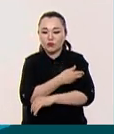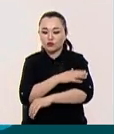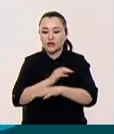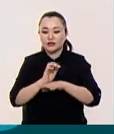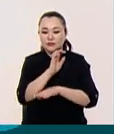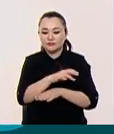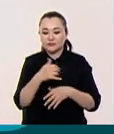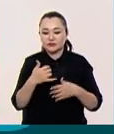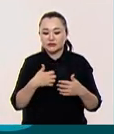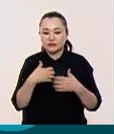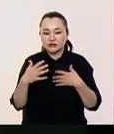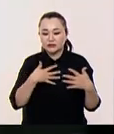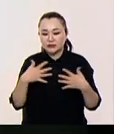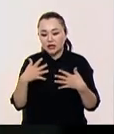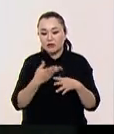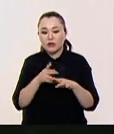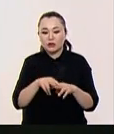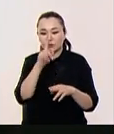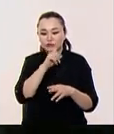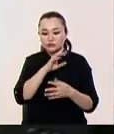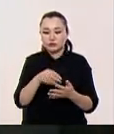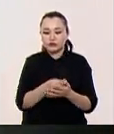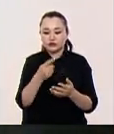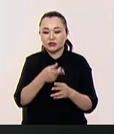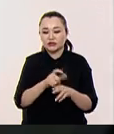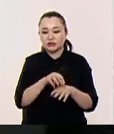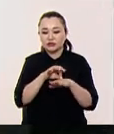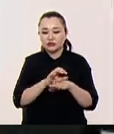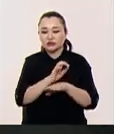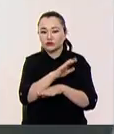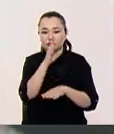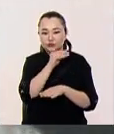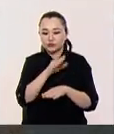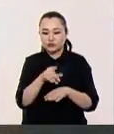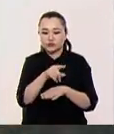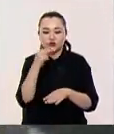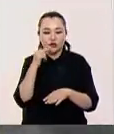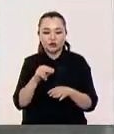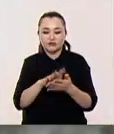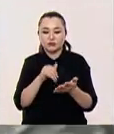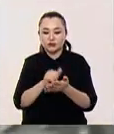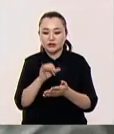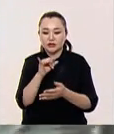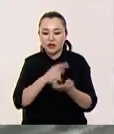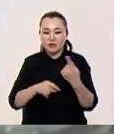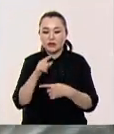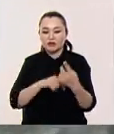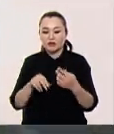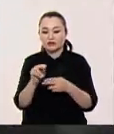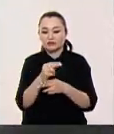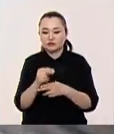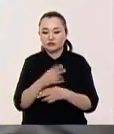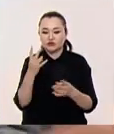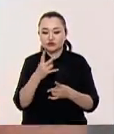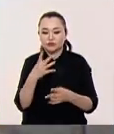жіберуге жанталасып жатыр екен. Өйткені бір айдың ішінде шикізатты жөнелтіп үлгермесе, өнімнің сапасы бұзылып, қайта өңдеуге тура келеді